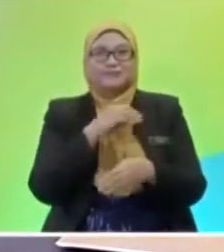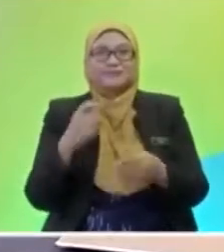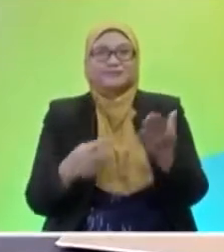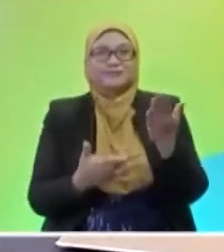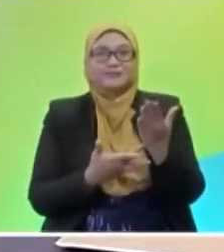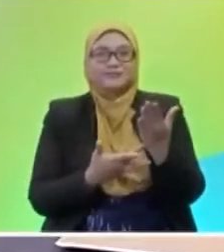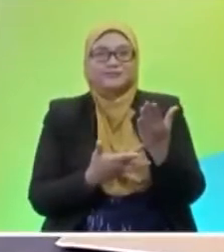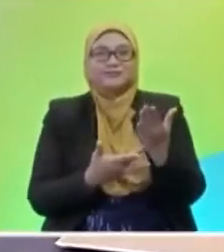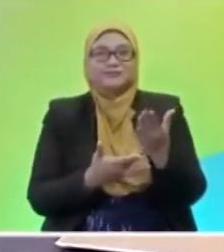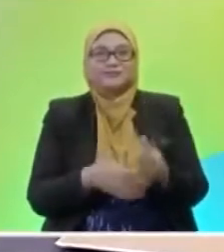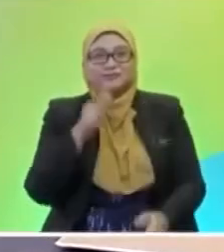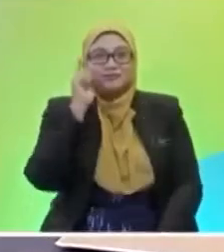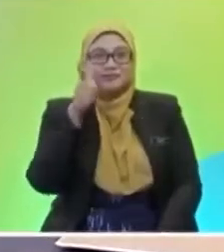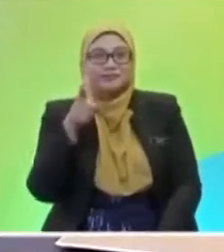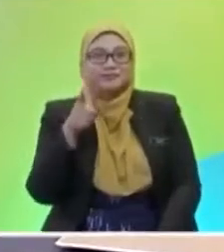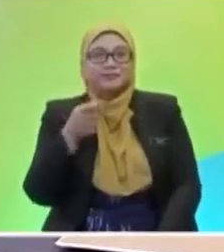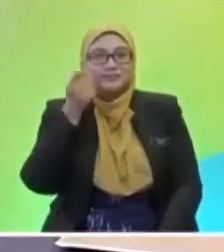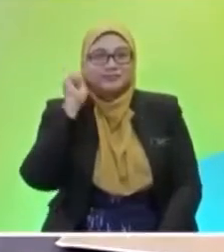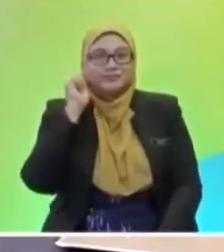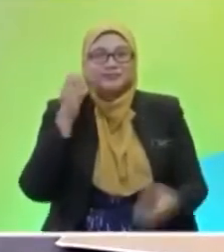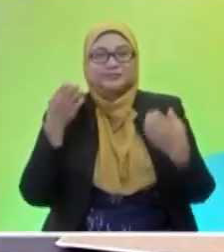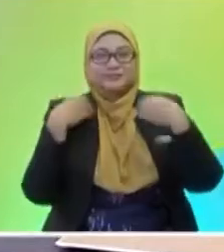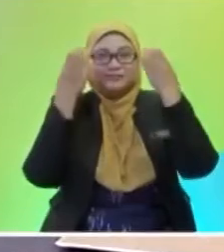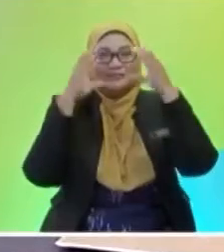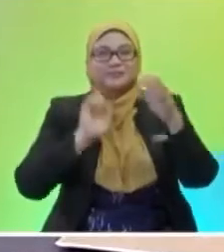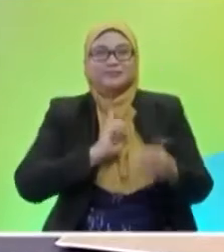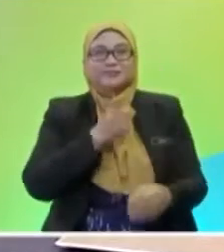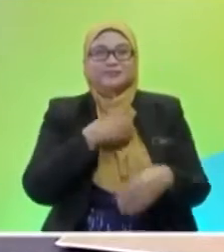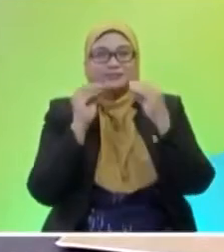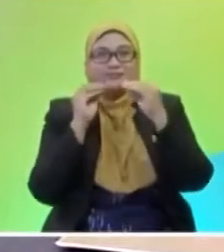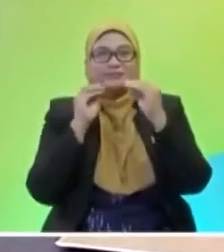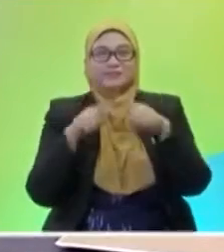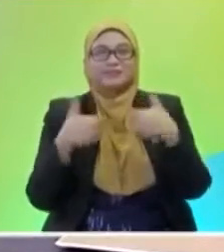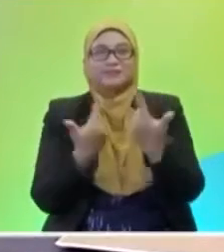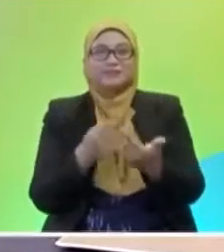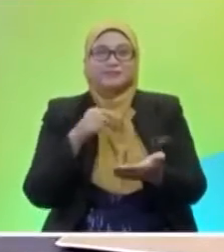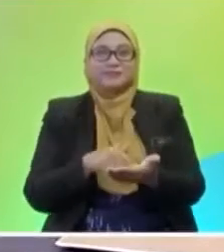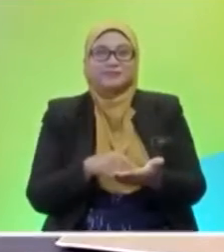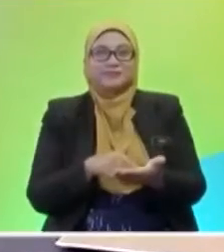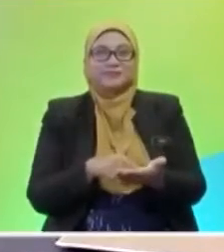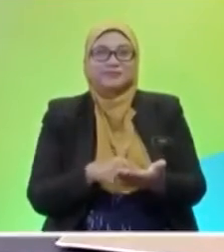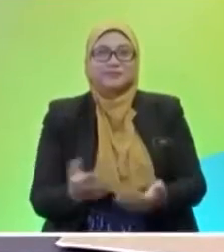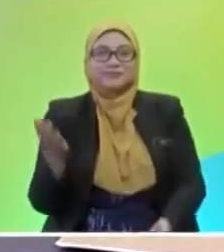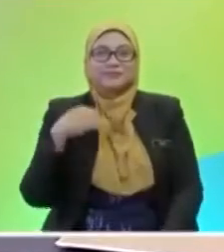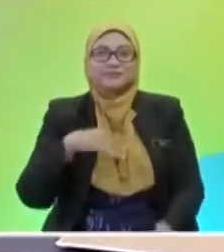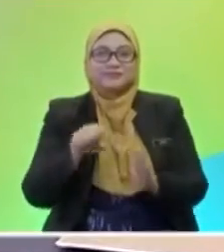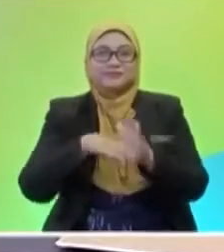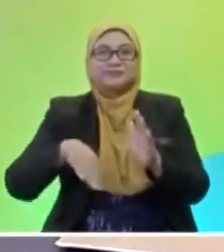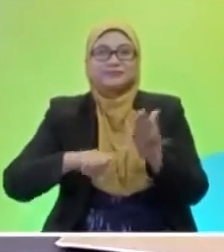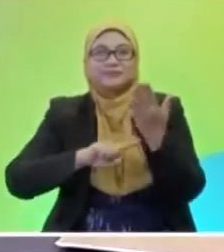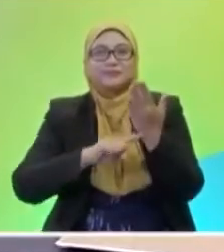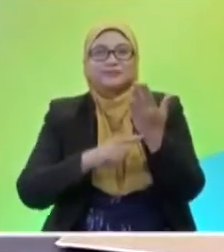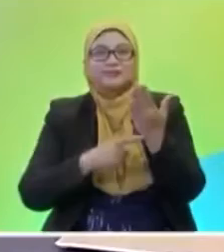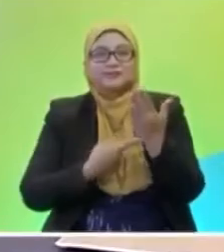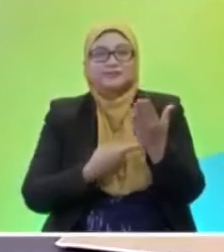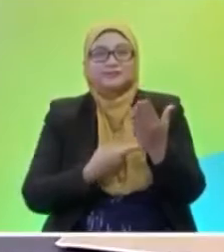anda lihat sebentar tadi, kita ada cikgu kita yang akan mengajar dalam kelas ini. Tapi jom sebelum kita mulakan mata pelajaran kita pada hari ini,